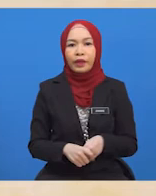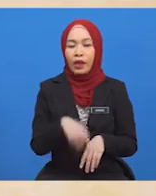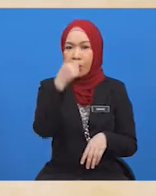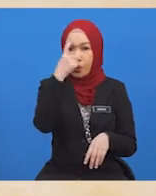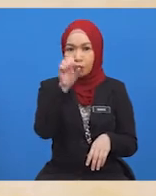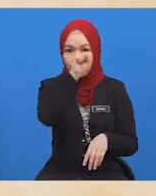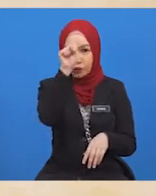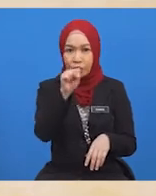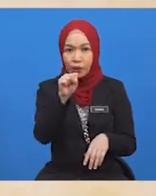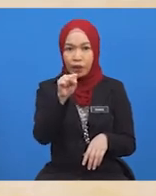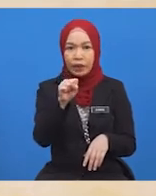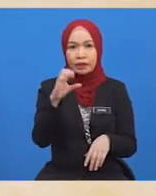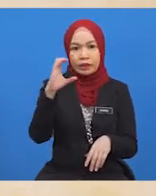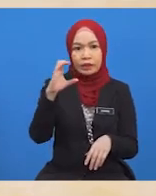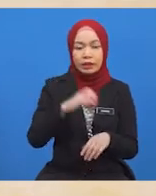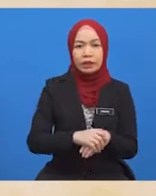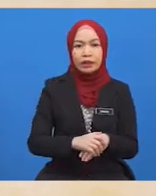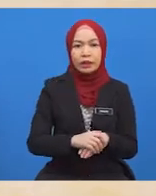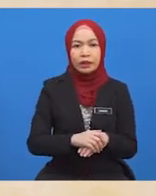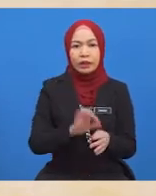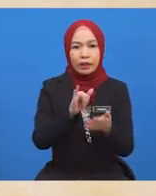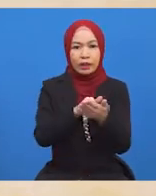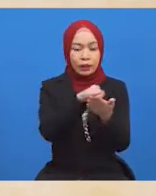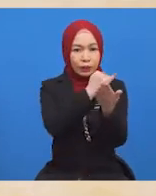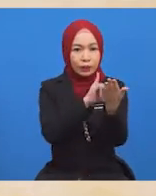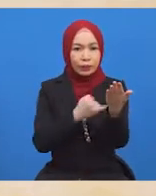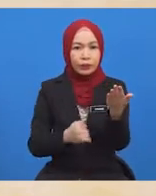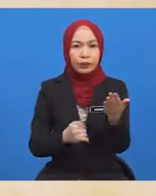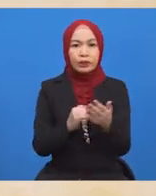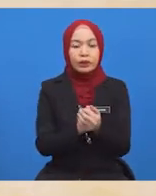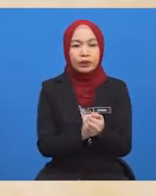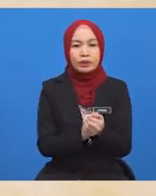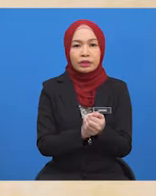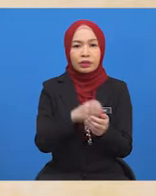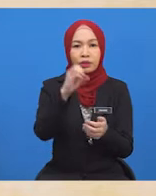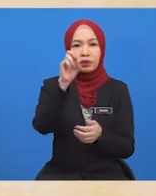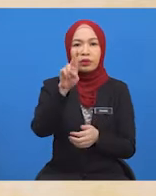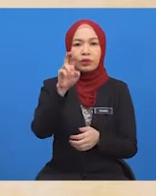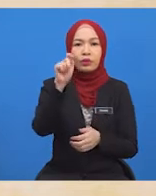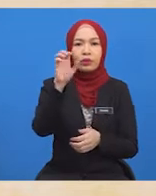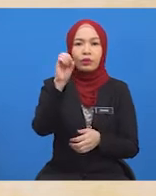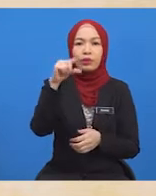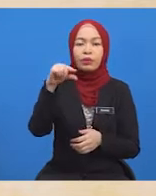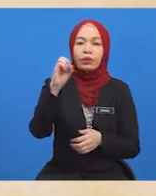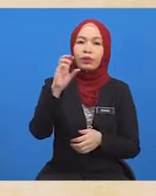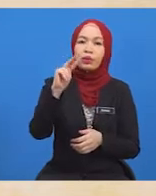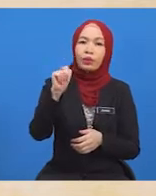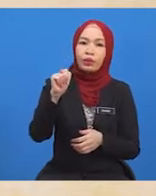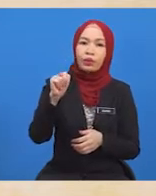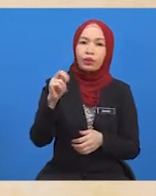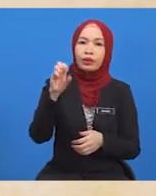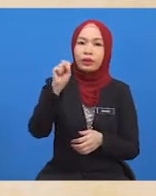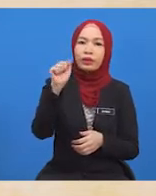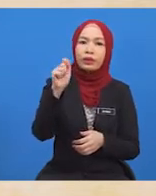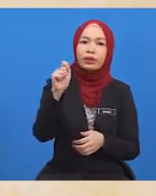Bagi soalan C pula, iaitu melukis uncuran ortogon satah mencancang sebagaimana dilihat